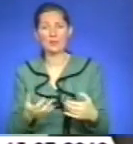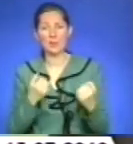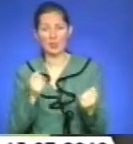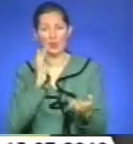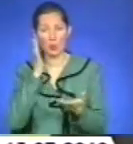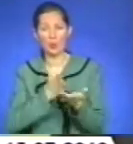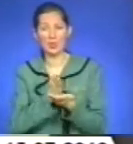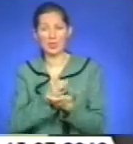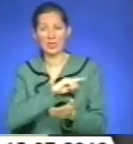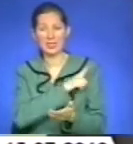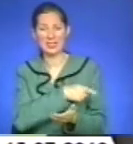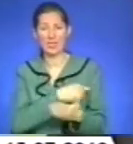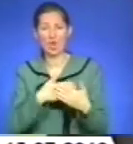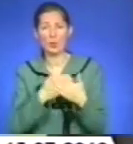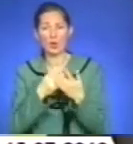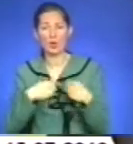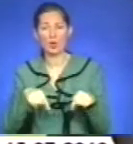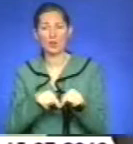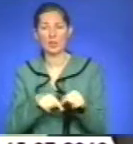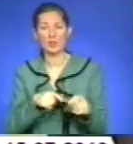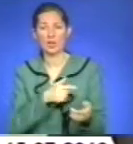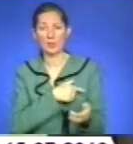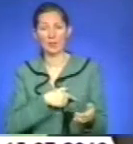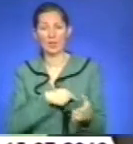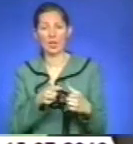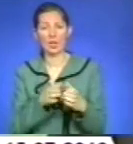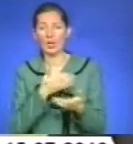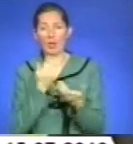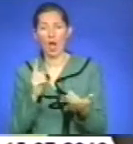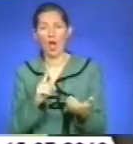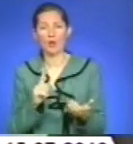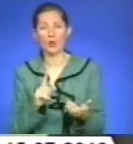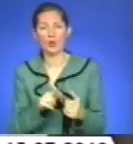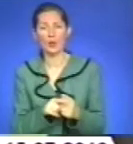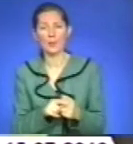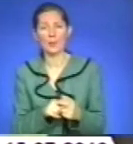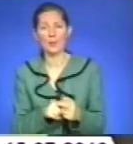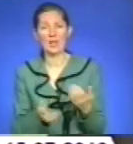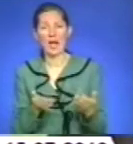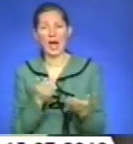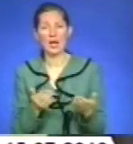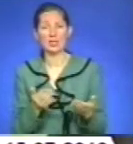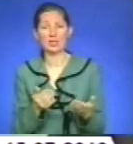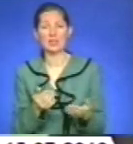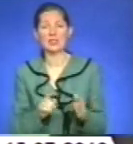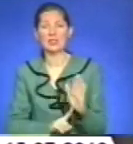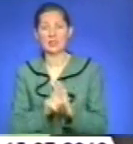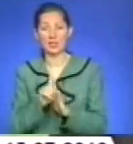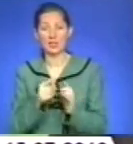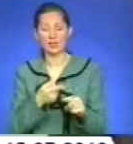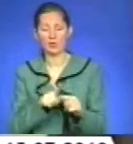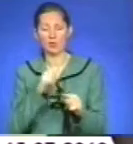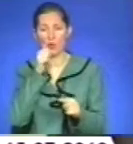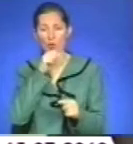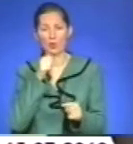сил, громадських організацій і депутатського корпусу нема про що. Ну, але старт в цьому році